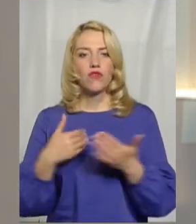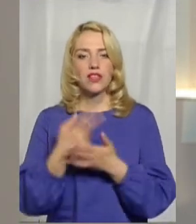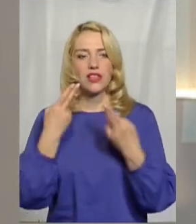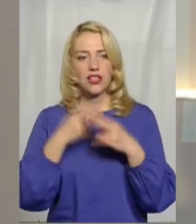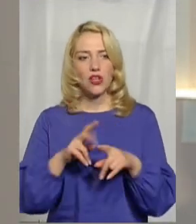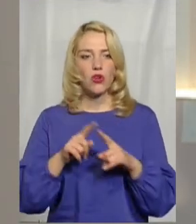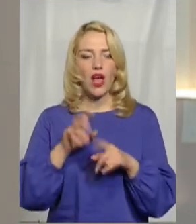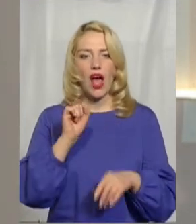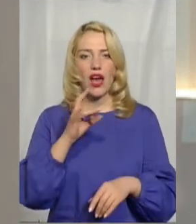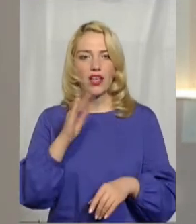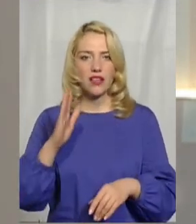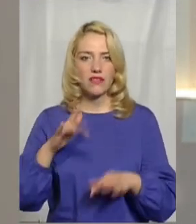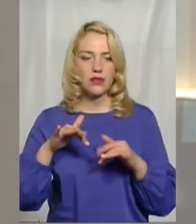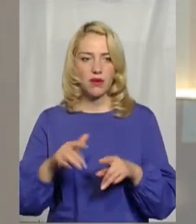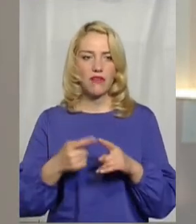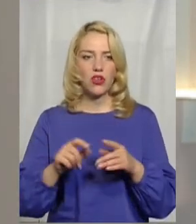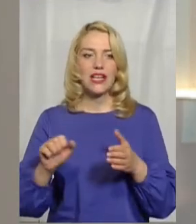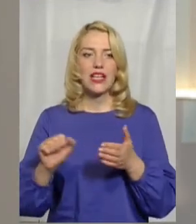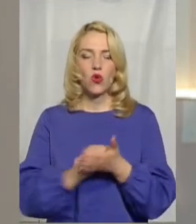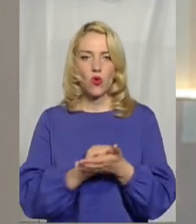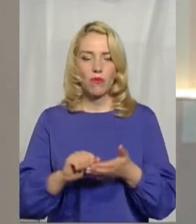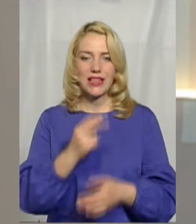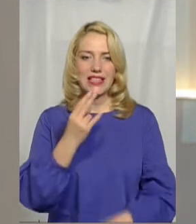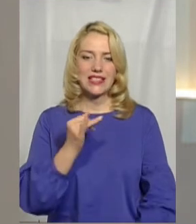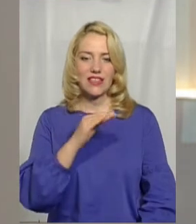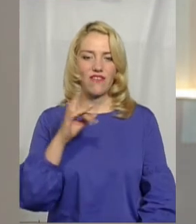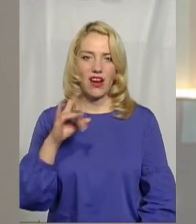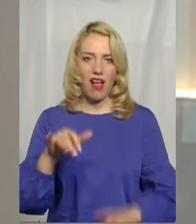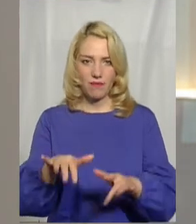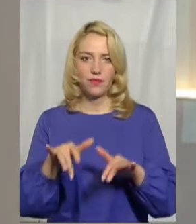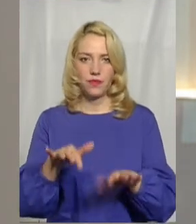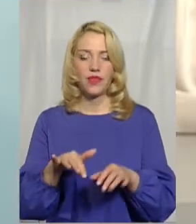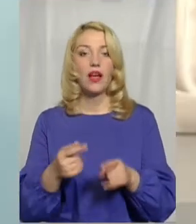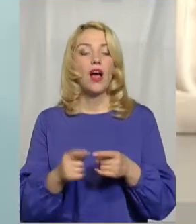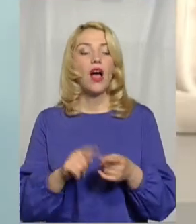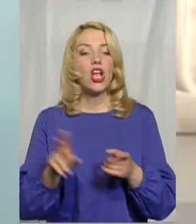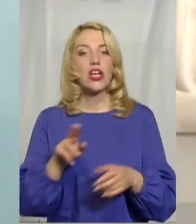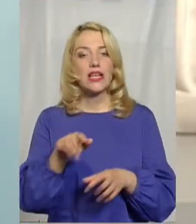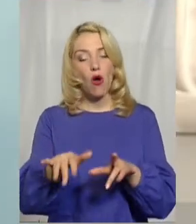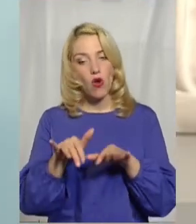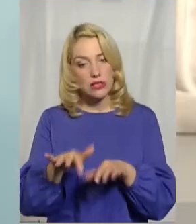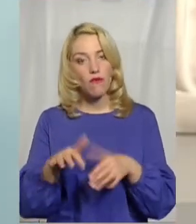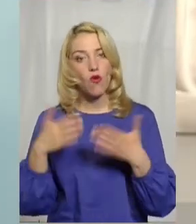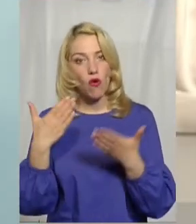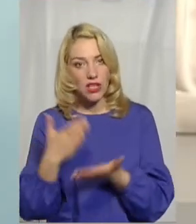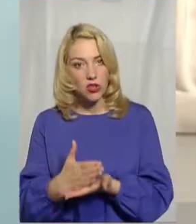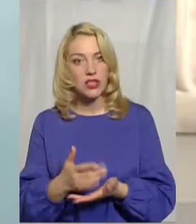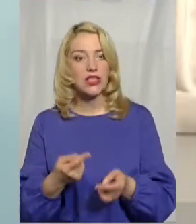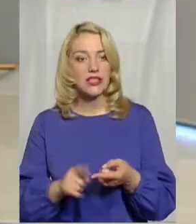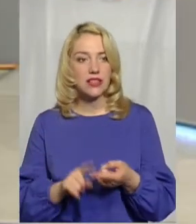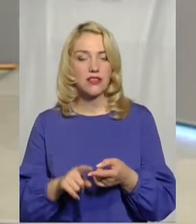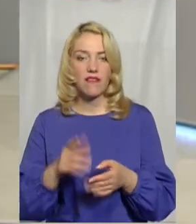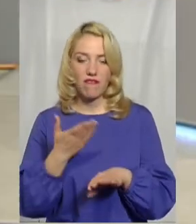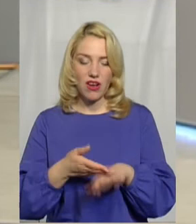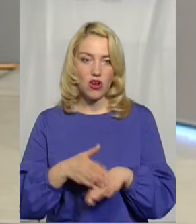справі, тобто документи оцифровуються. Так. Ну, напевно, вже те, що оцифровано, важче буде